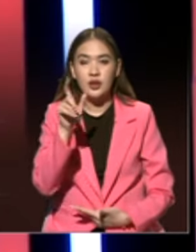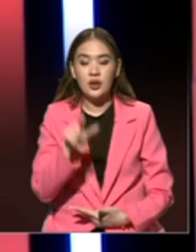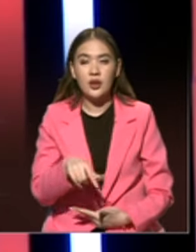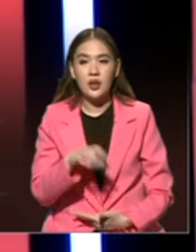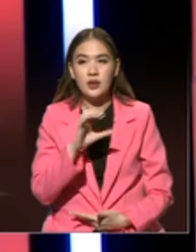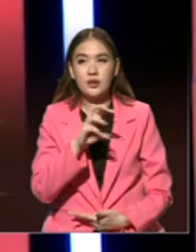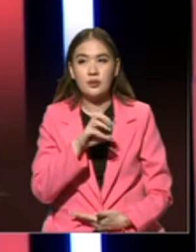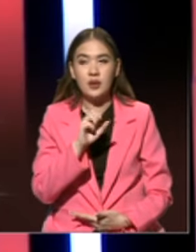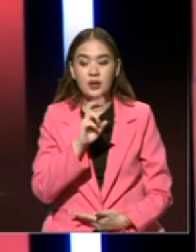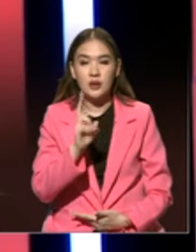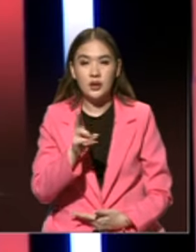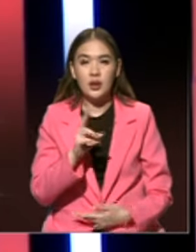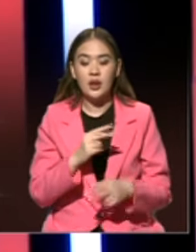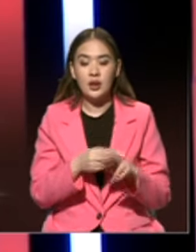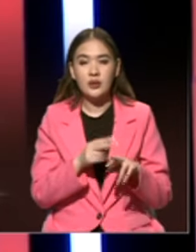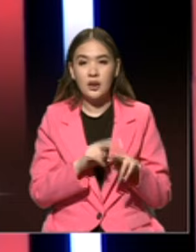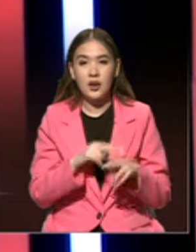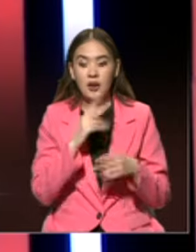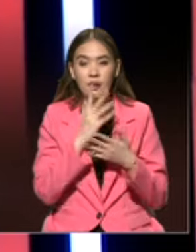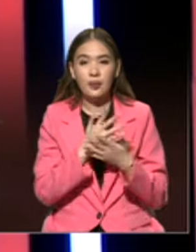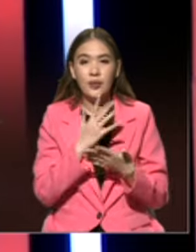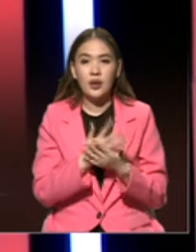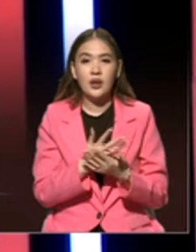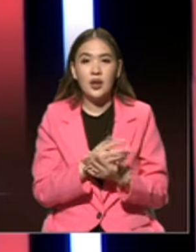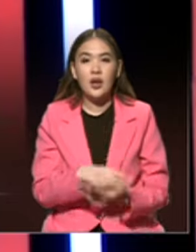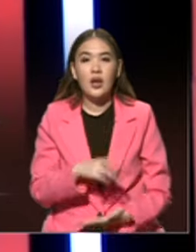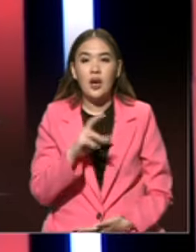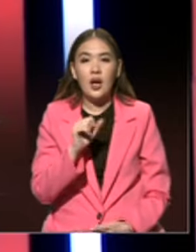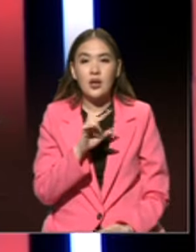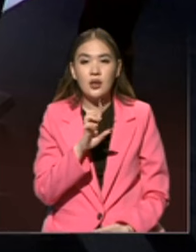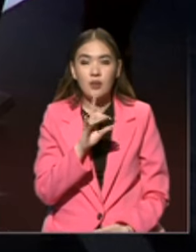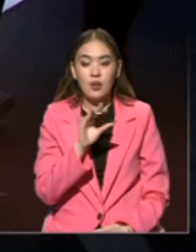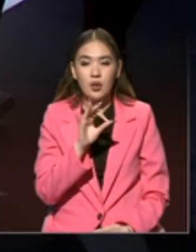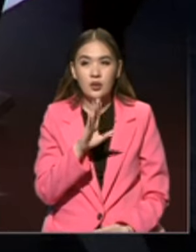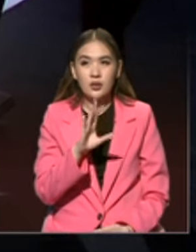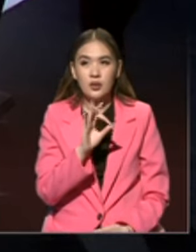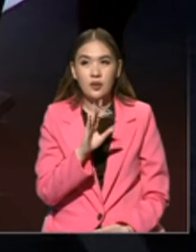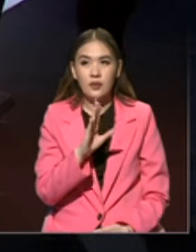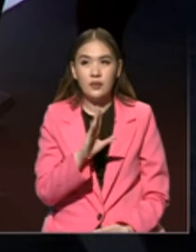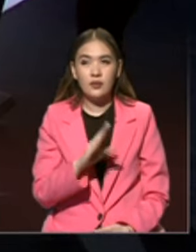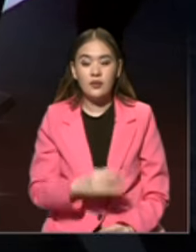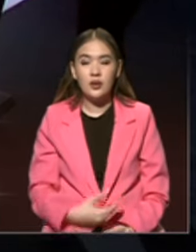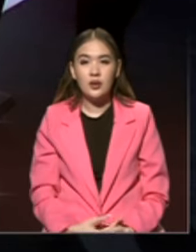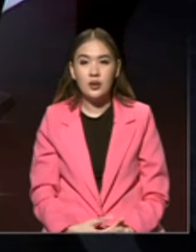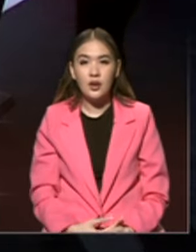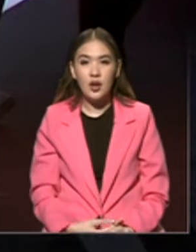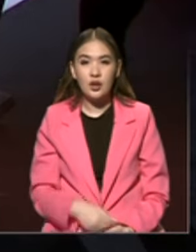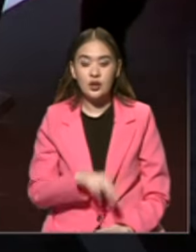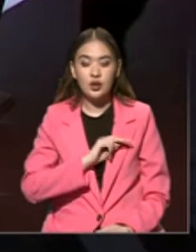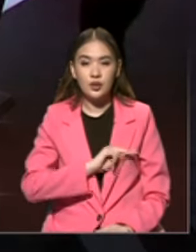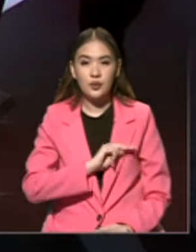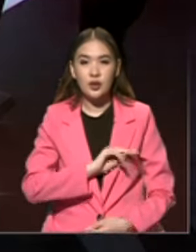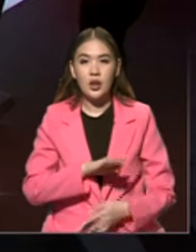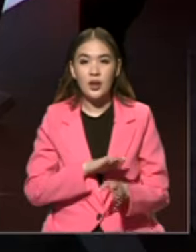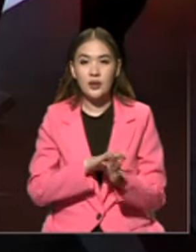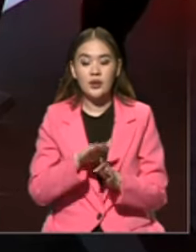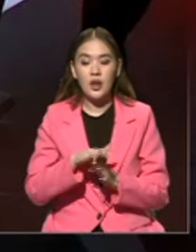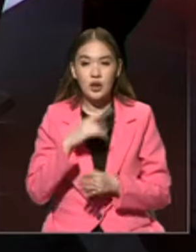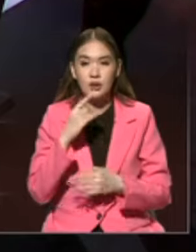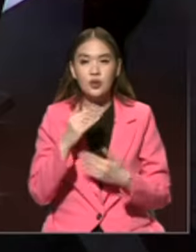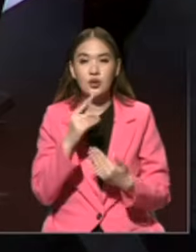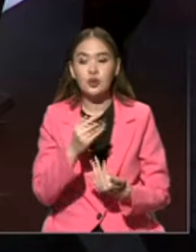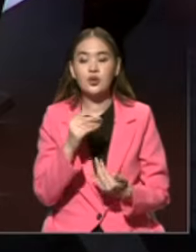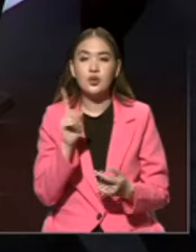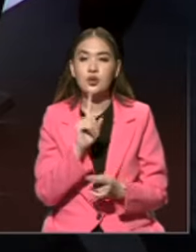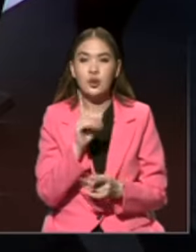шаруа қожалығының басшысы, Қолқамыс ауылының тұрғыны Манат Қарбозов Мырза. Ассалому алейкум, Манат Мырза. Жаңағы жұмыстар атқарылып жатыр дейді. Сіздің айтар уәжіңіз бар